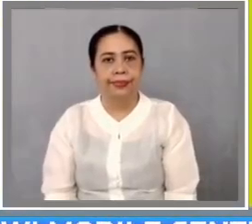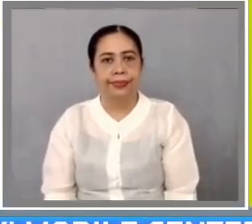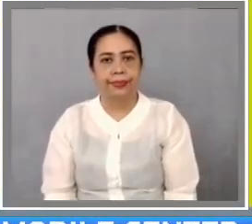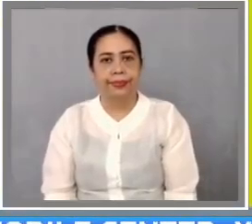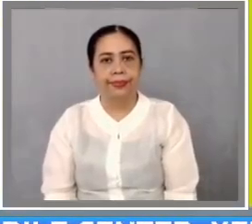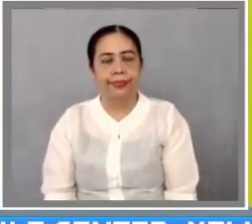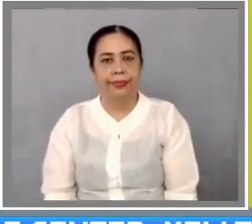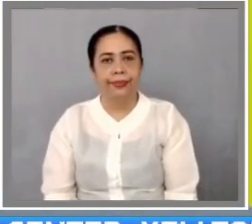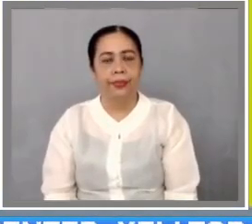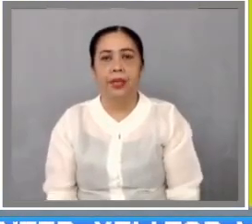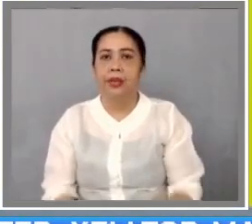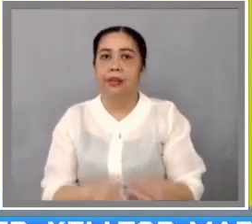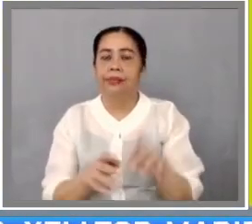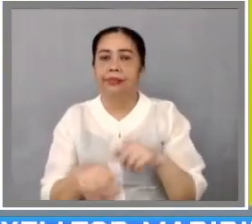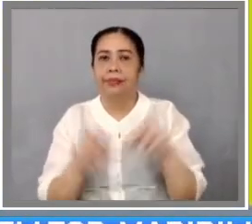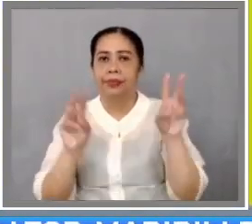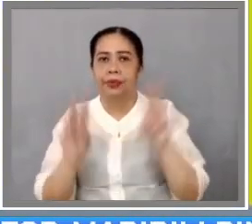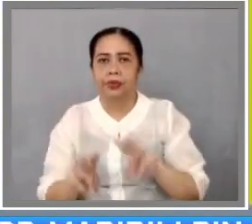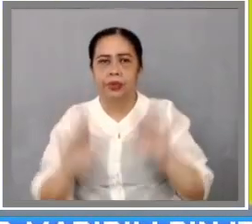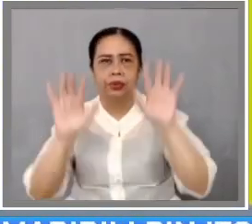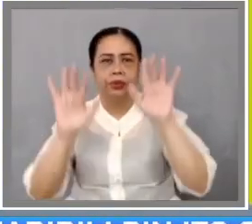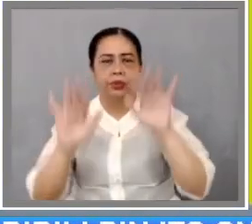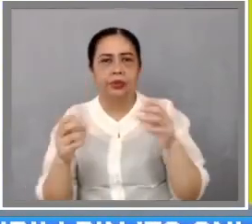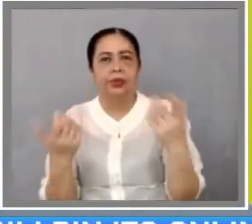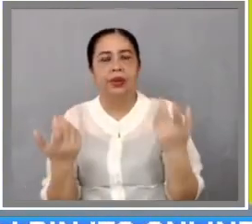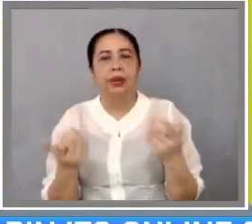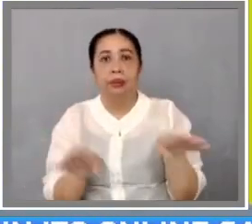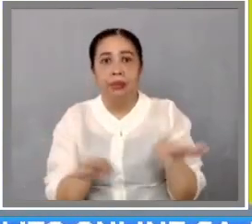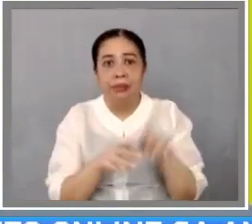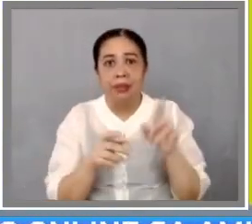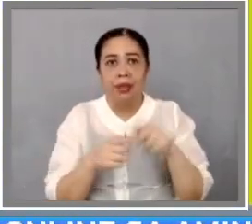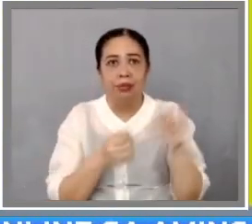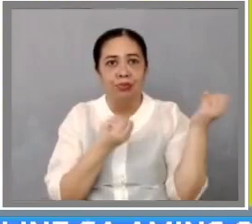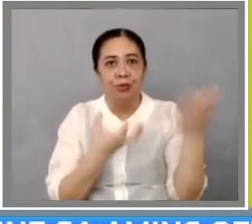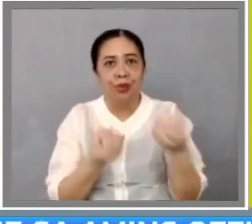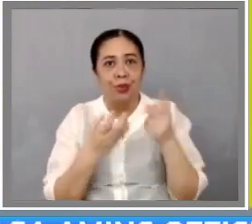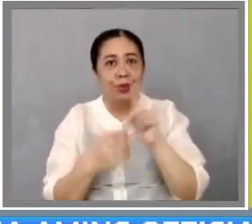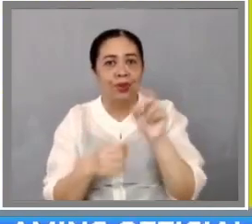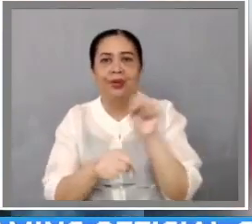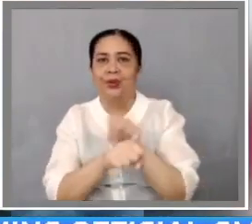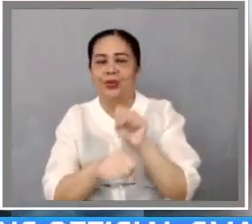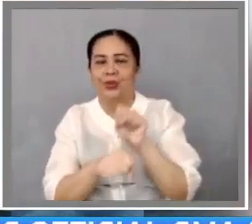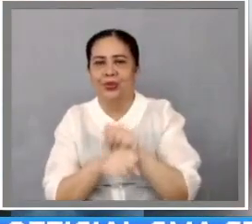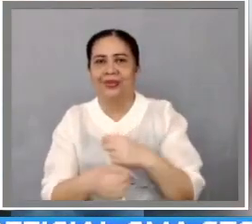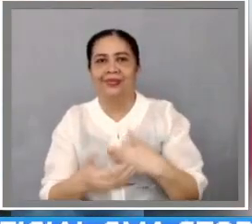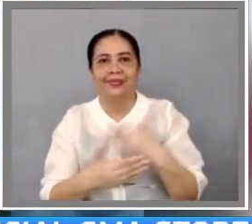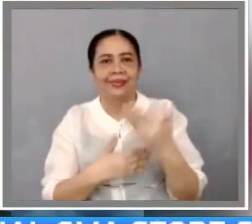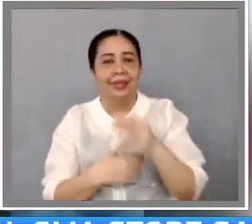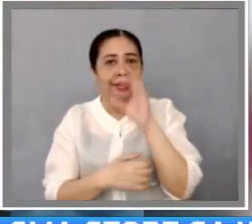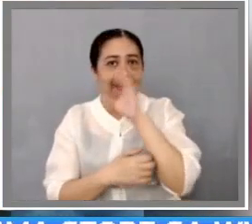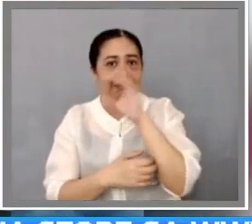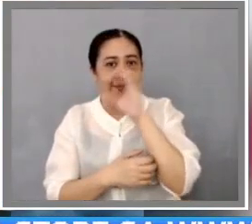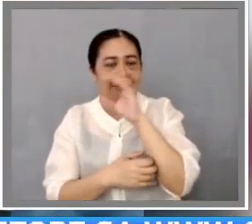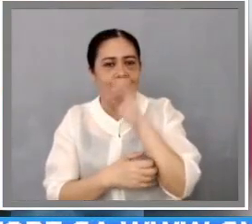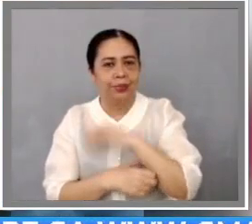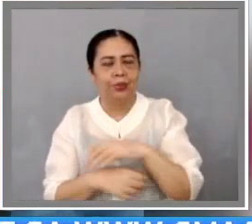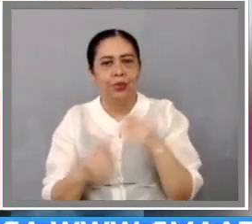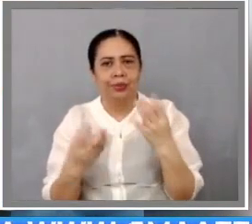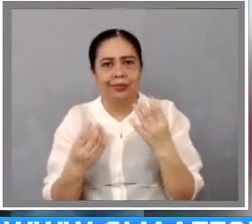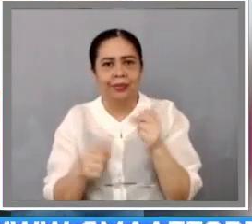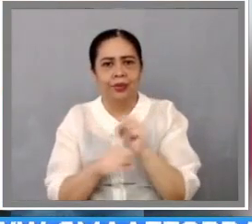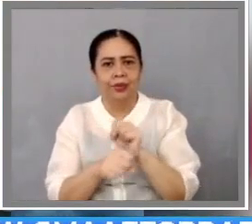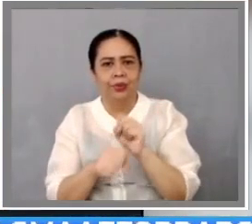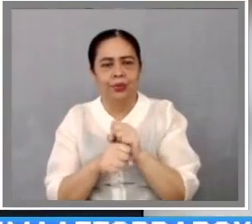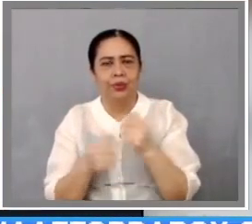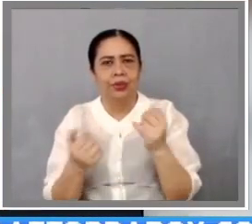Kasabay ng panahon, umuulan din ang trabaho ngayong araw ng kalayaan. Sa Cebu City, nasa 3,800 ang alok na trabaho sa job fair